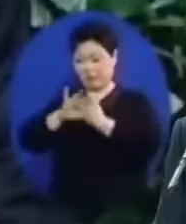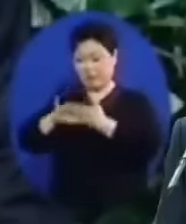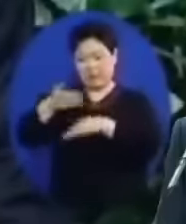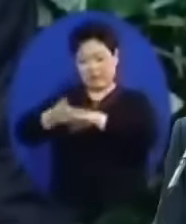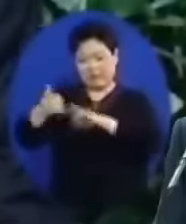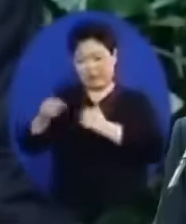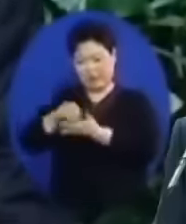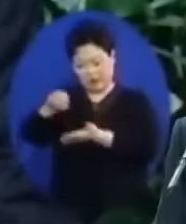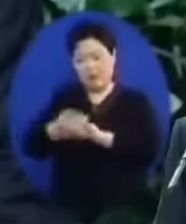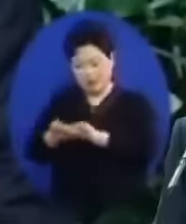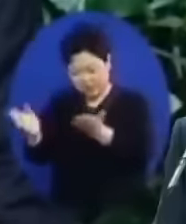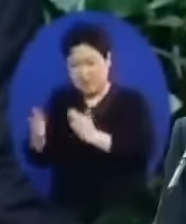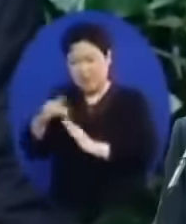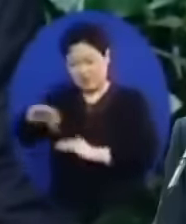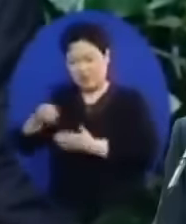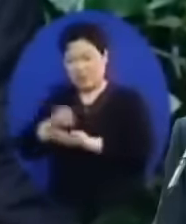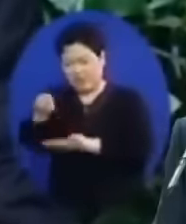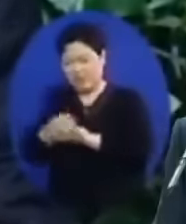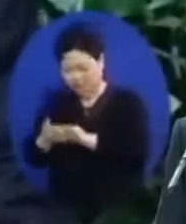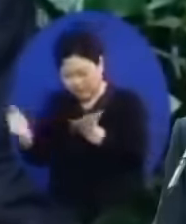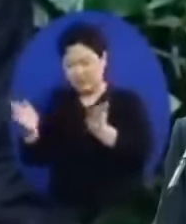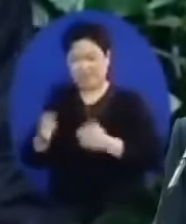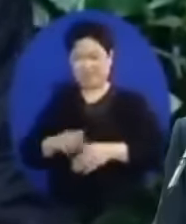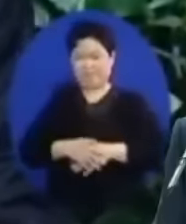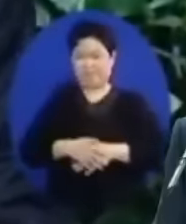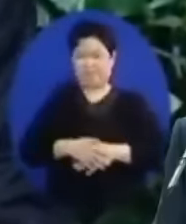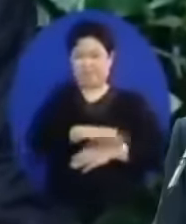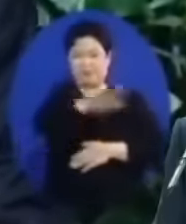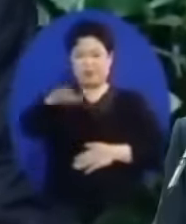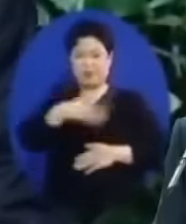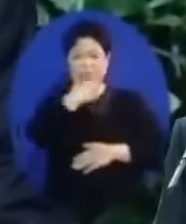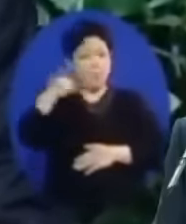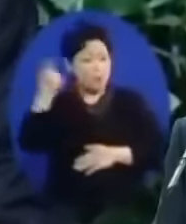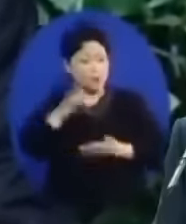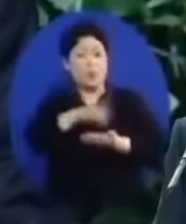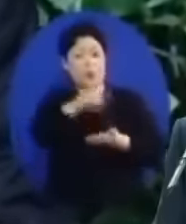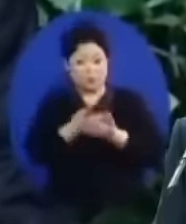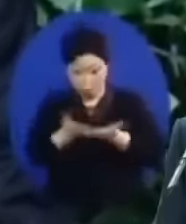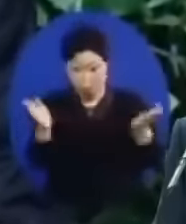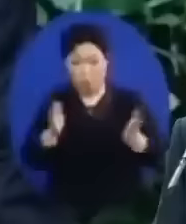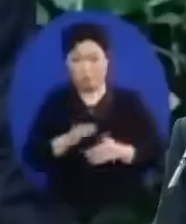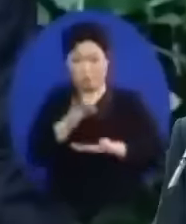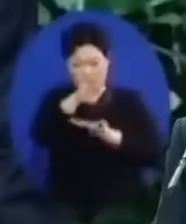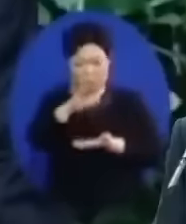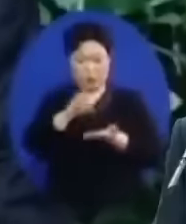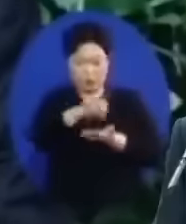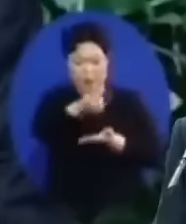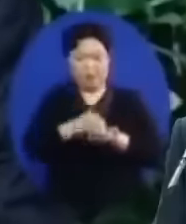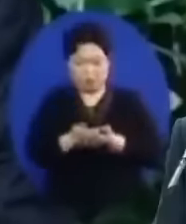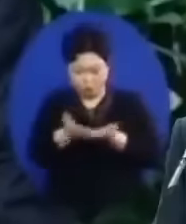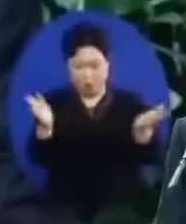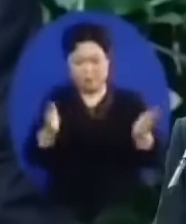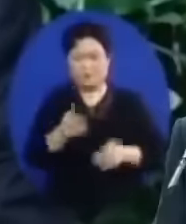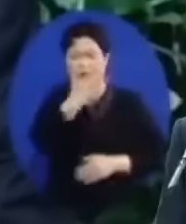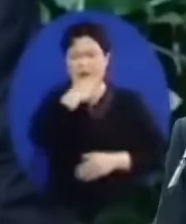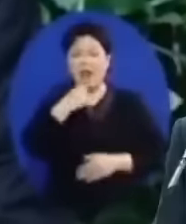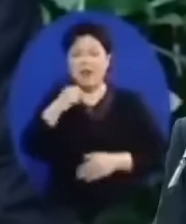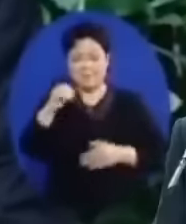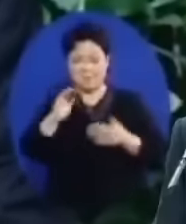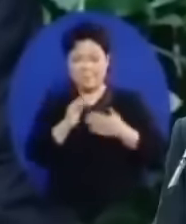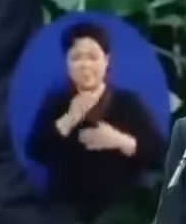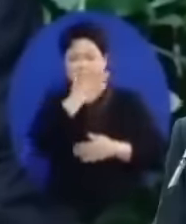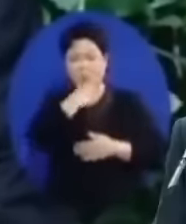남과 나누자, 이웃과 나누자, 우리가 복음도 나누고 물질도 나누고 행복도